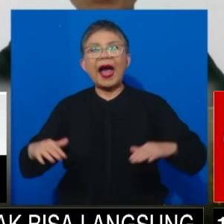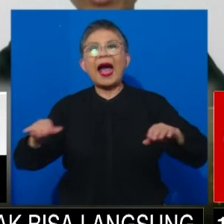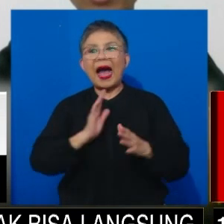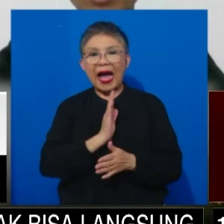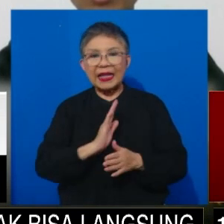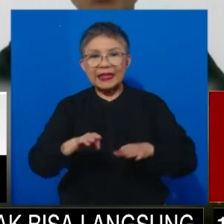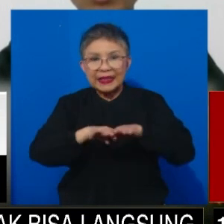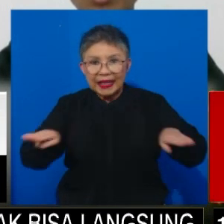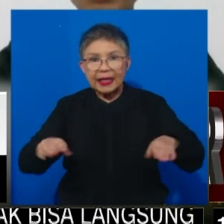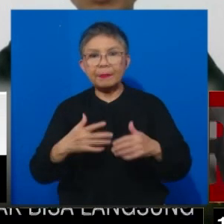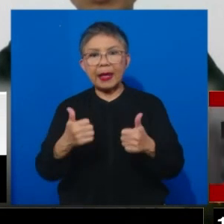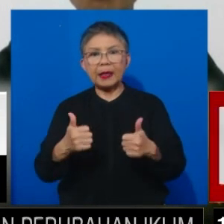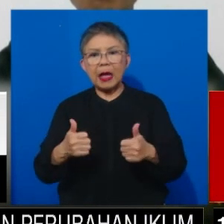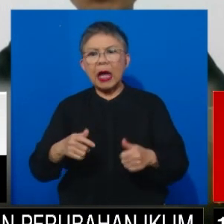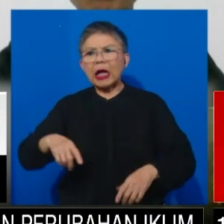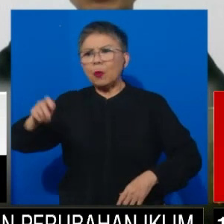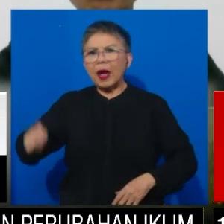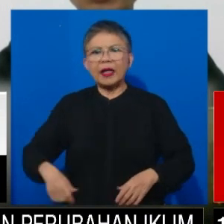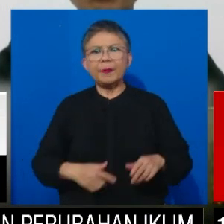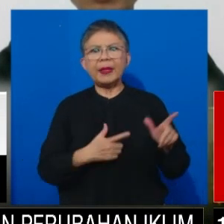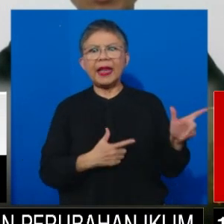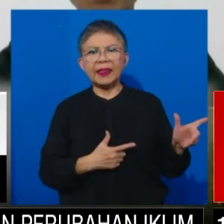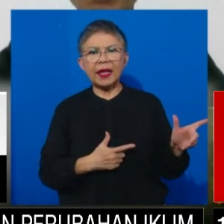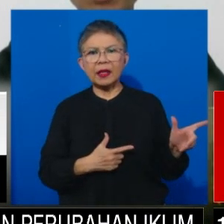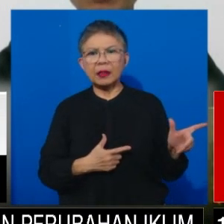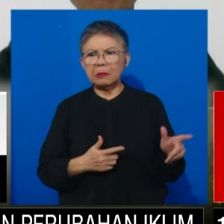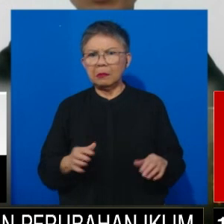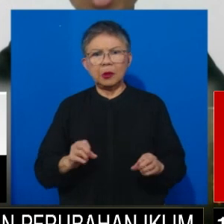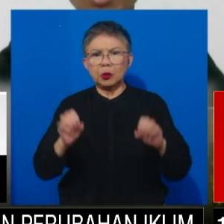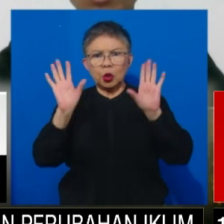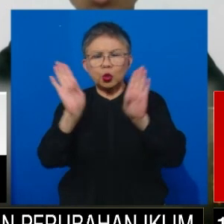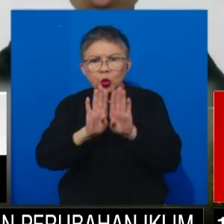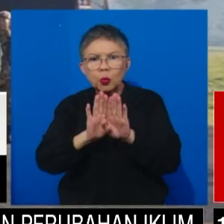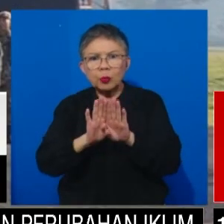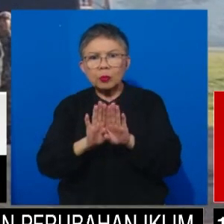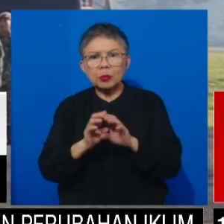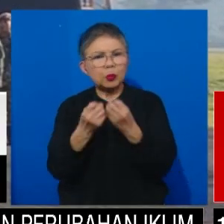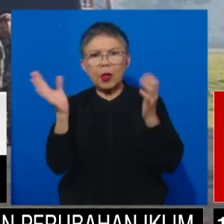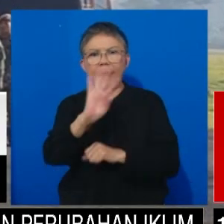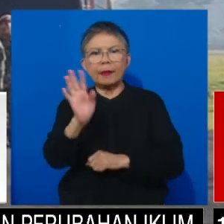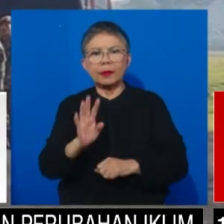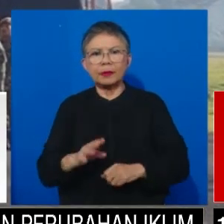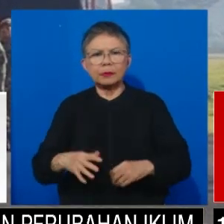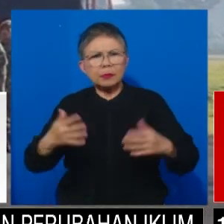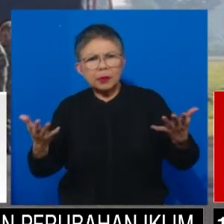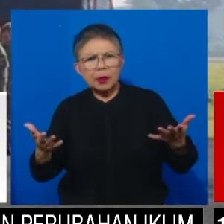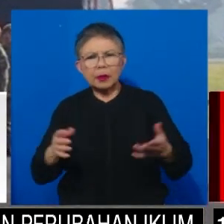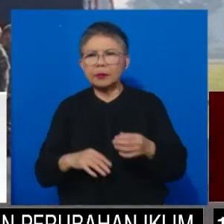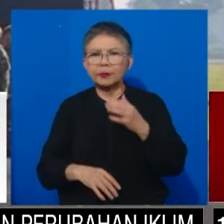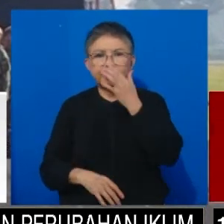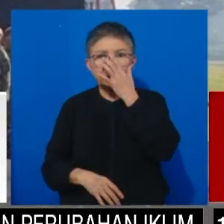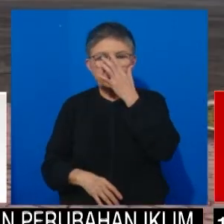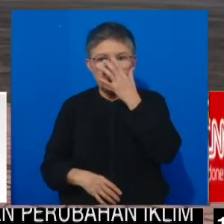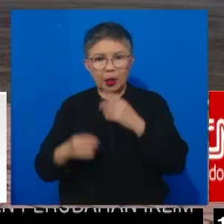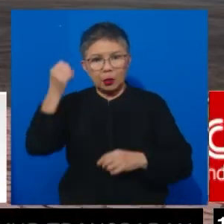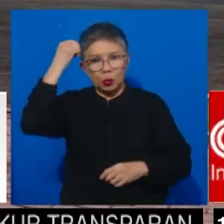adil dan baik. Nah, peradilan militer tidak memenuhi prinsip-prinsip persyaratan peradilan yang fair trial itu. Lebih lanjut, Ketua